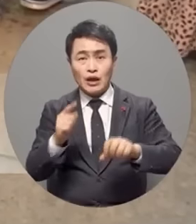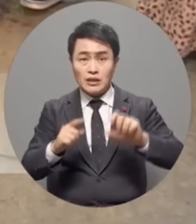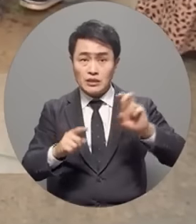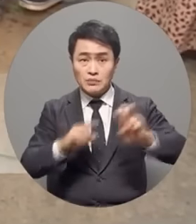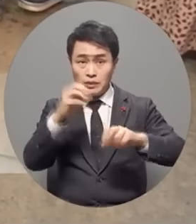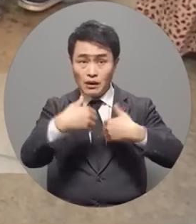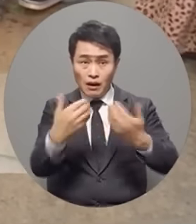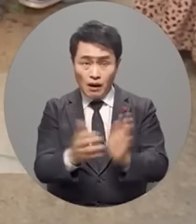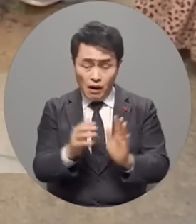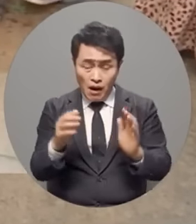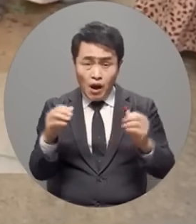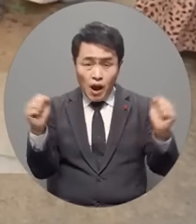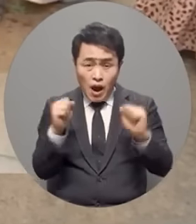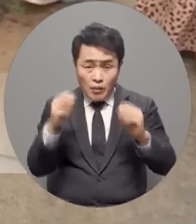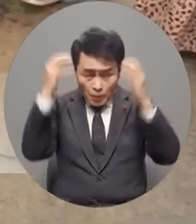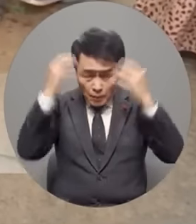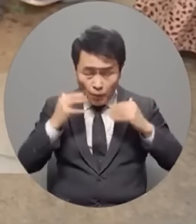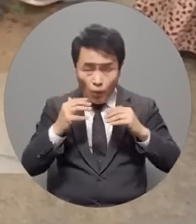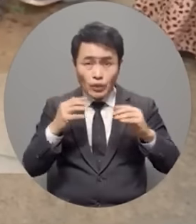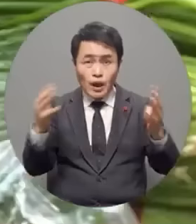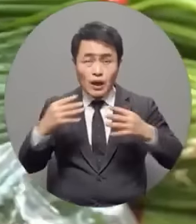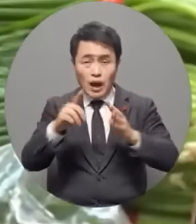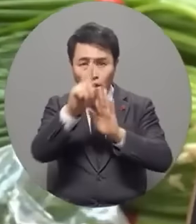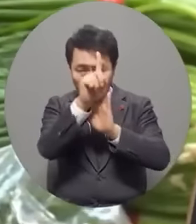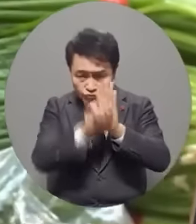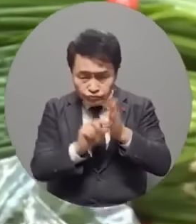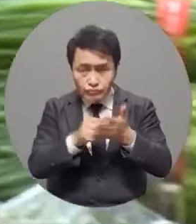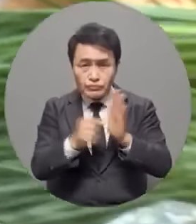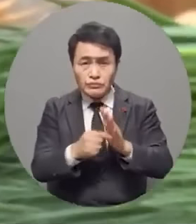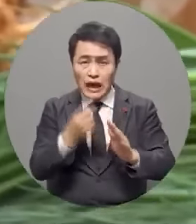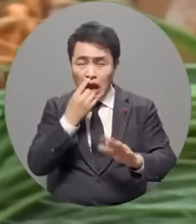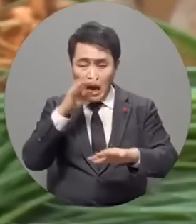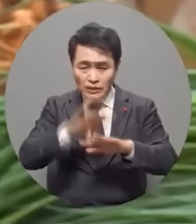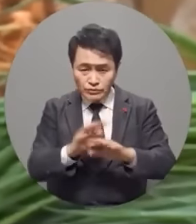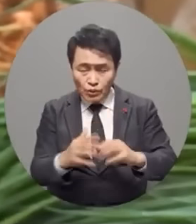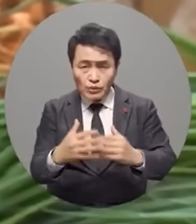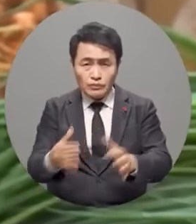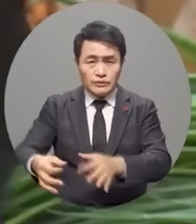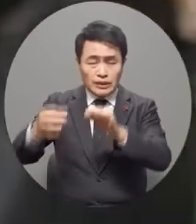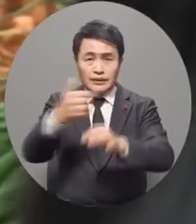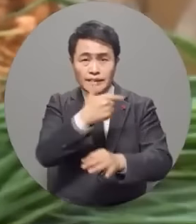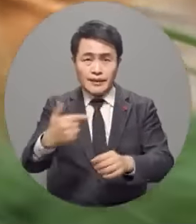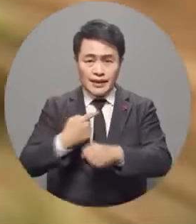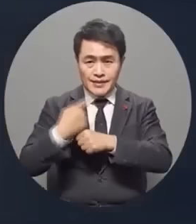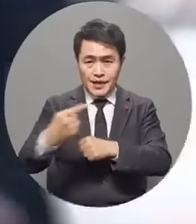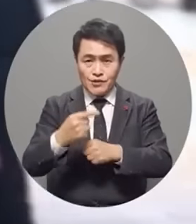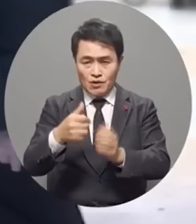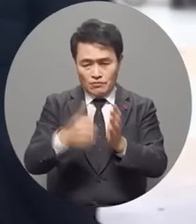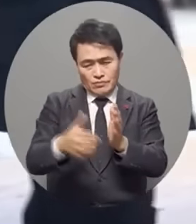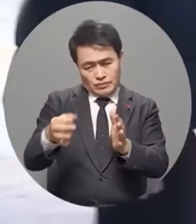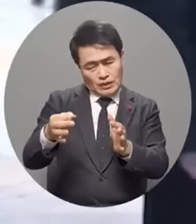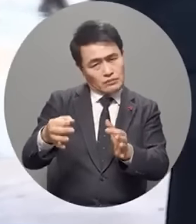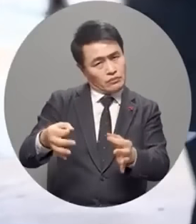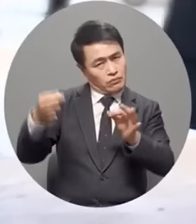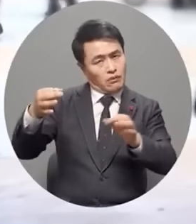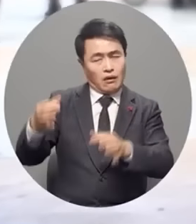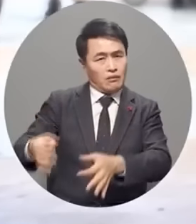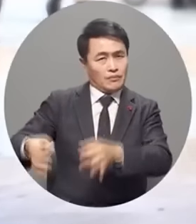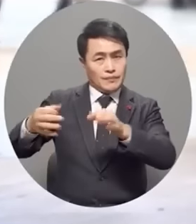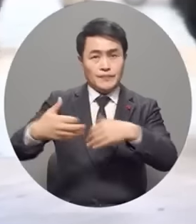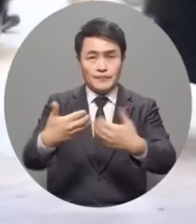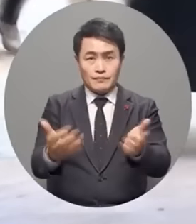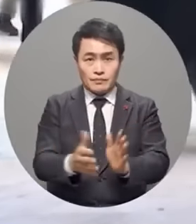가을 이상저온 등으로 과일 등 농산물 가격이 오른 영향이 컸습니다. 내년 물가 역시 만만치 않아 보입니다.